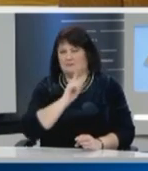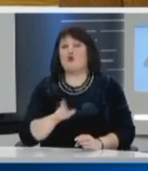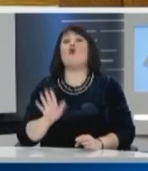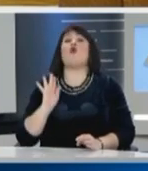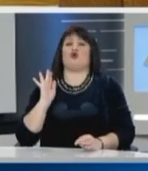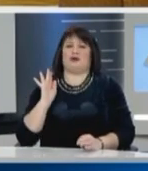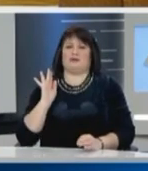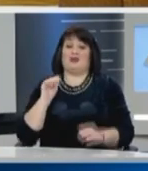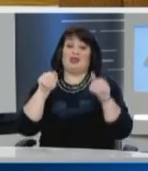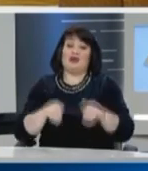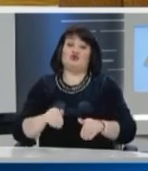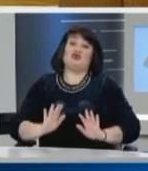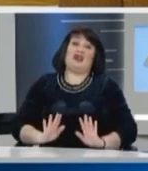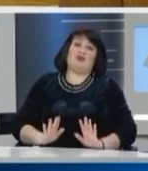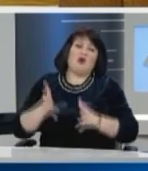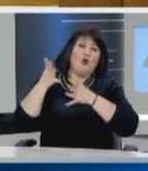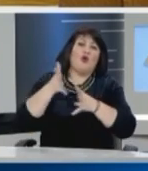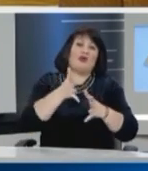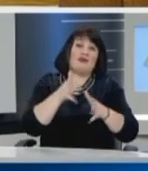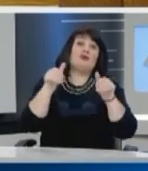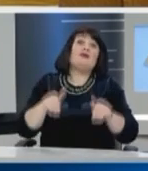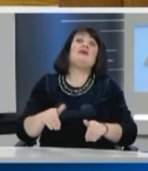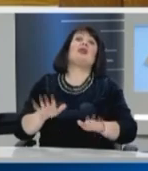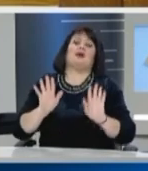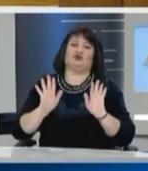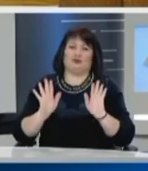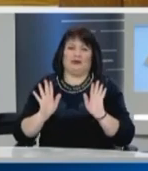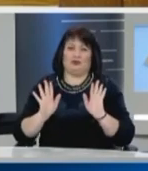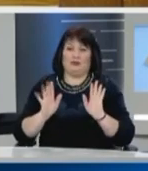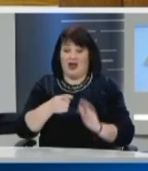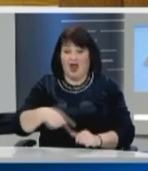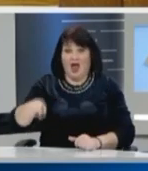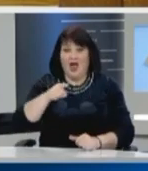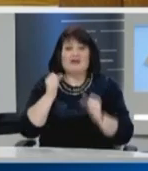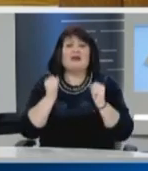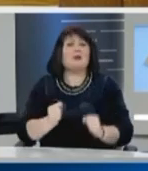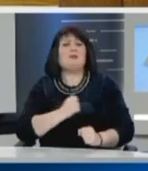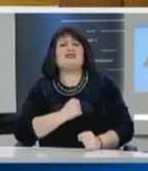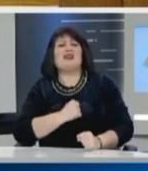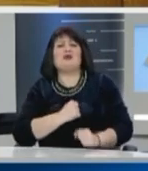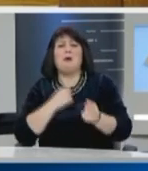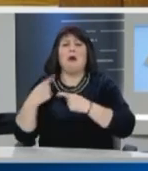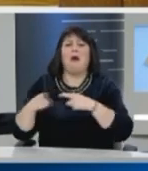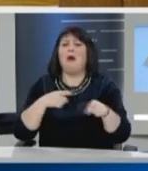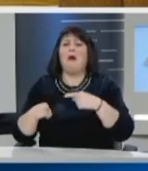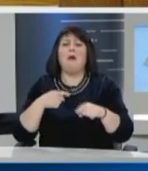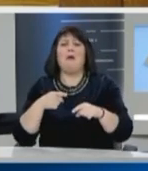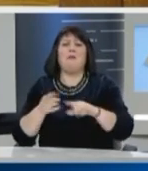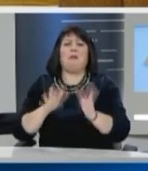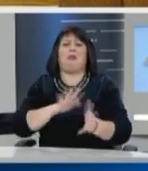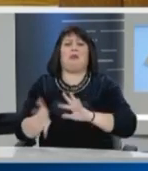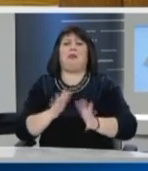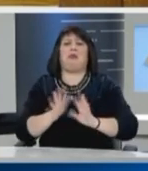Όχι όμως όσοι καταφανώς κοροϊδεύουν. Όχι όσους αλλάζουν θέση με